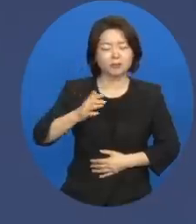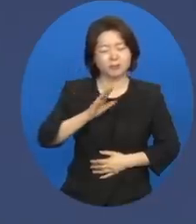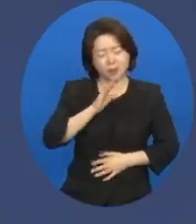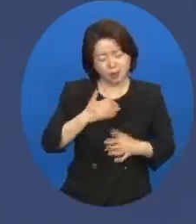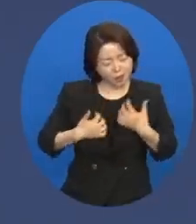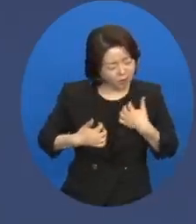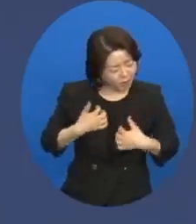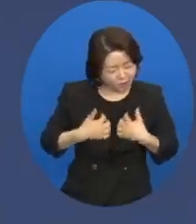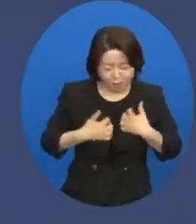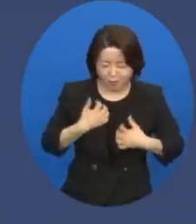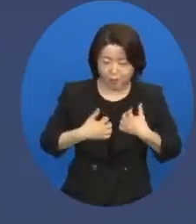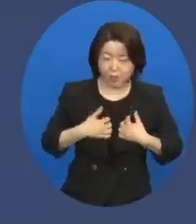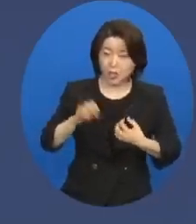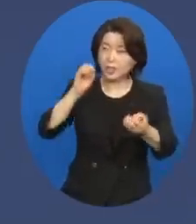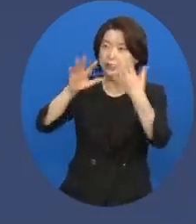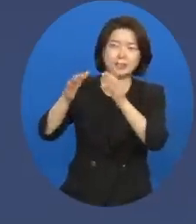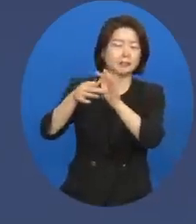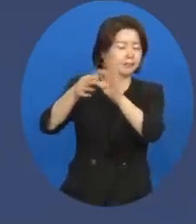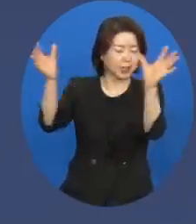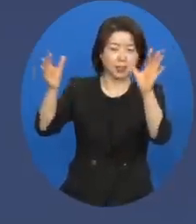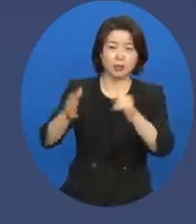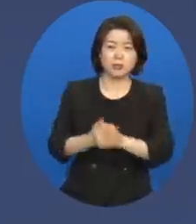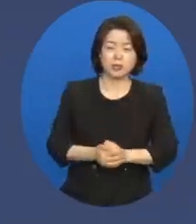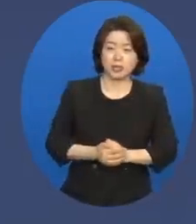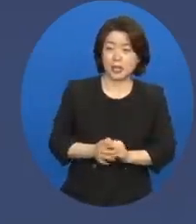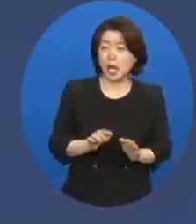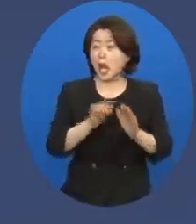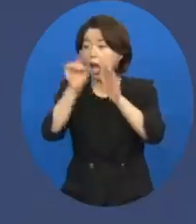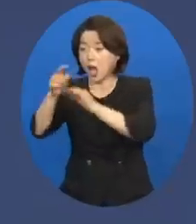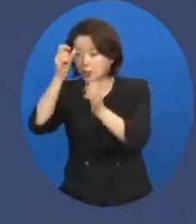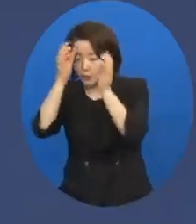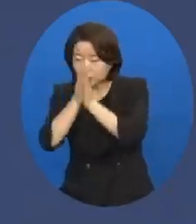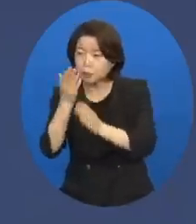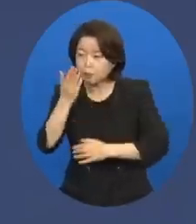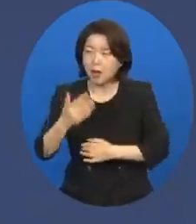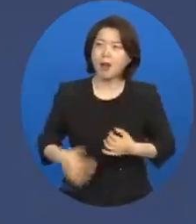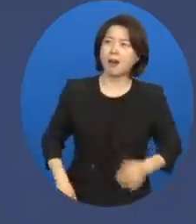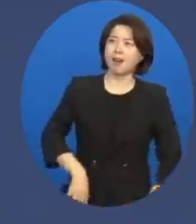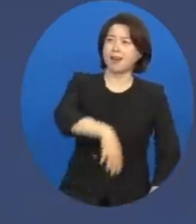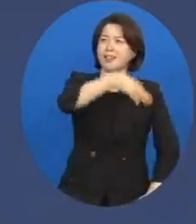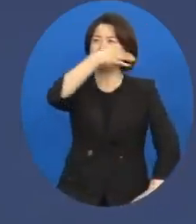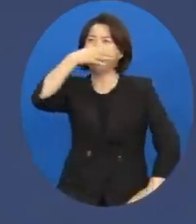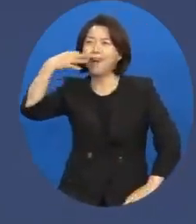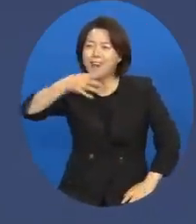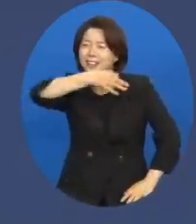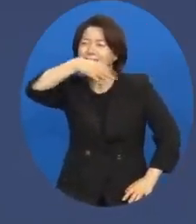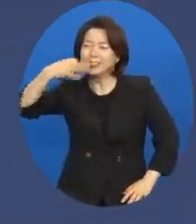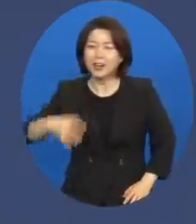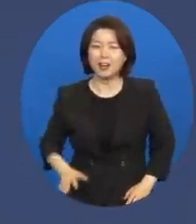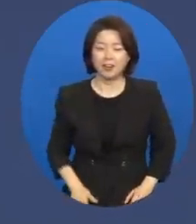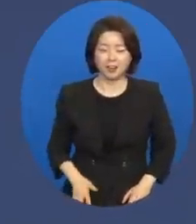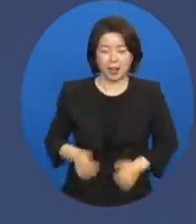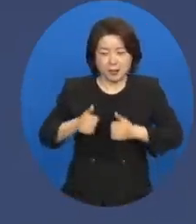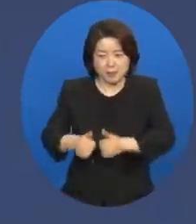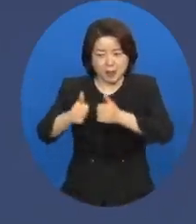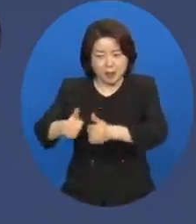뭐 응답이고 뭐고 상관없이 그냥 가서 기도할 수 있는 것만이 너무 신나는 거야. 막 이렇게 따라다니고